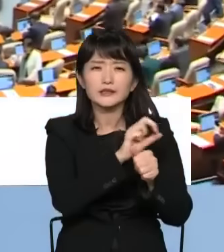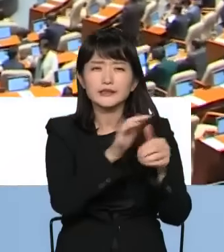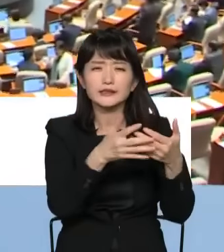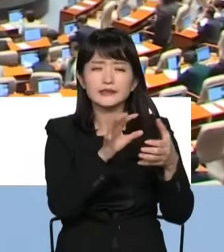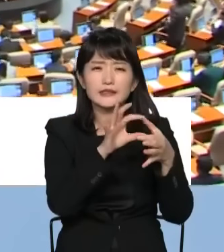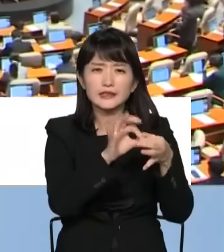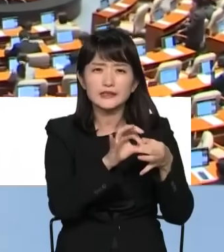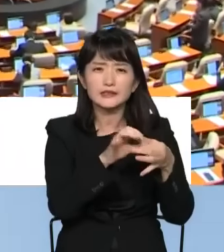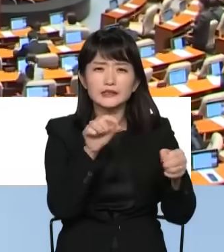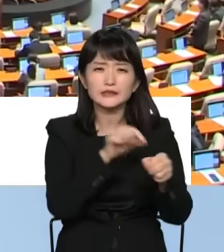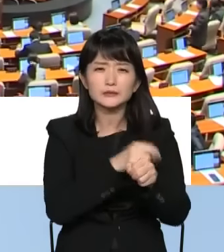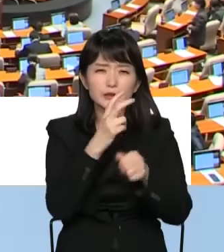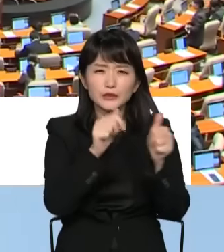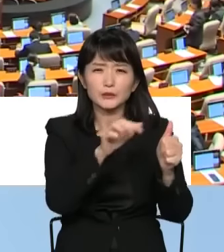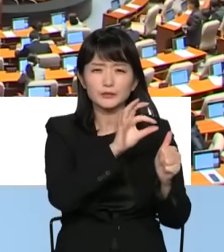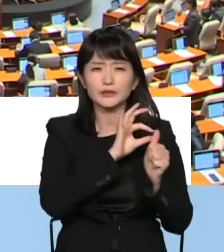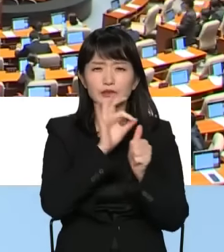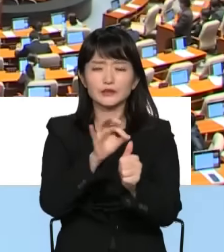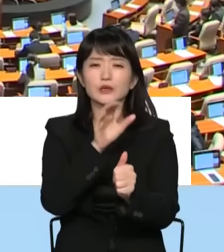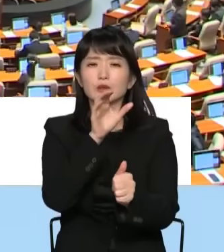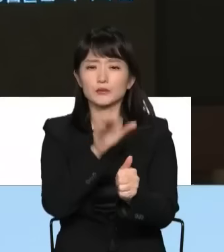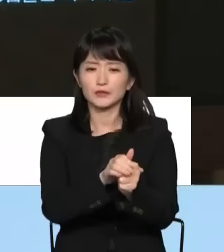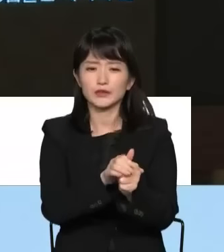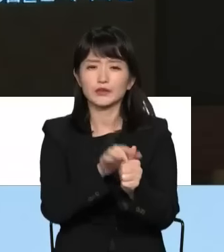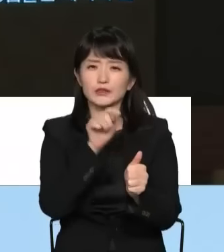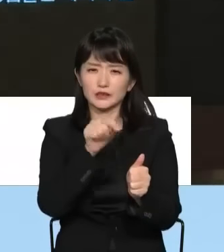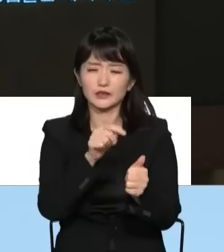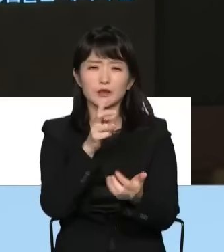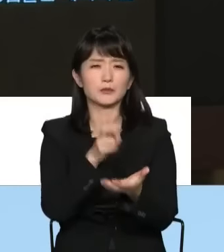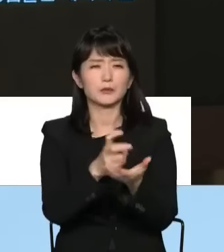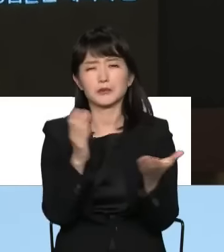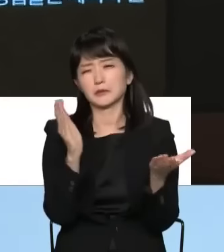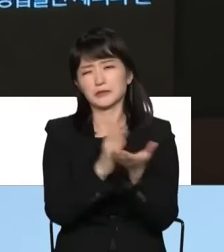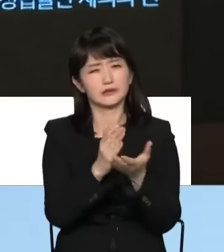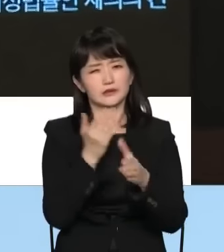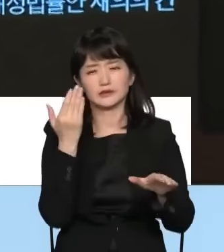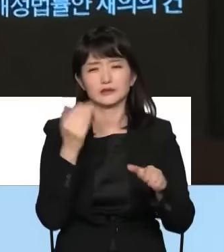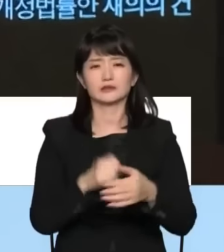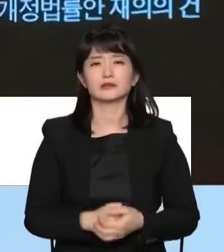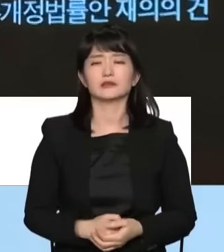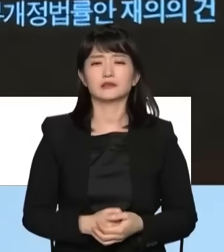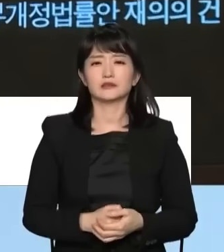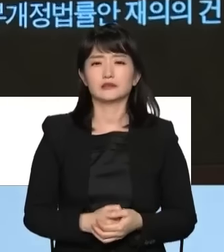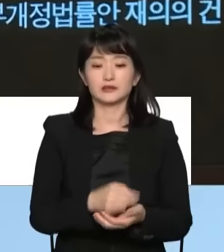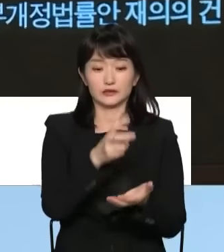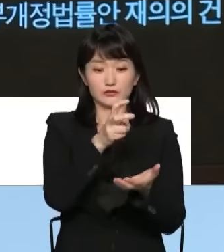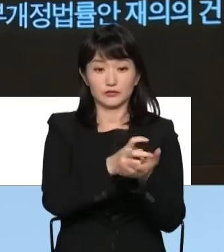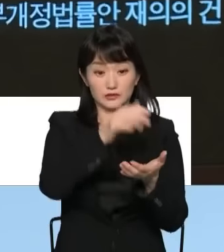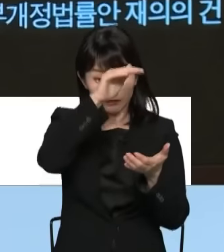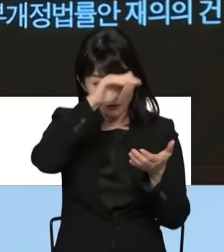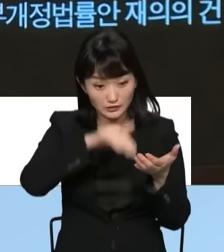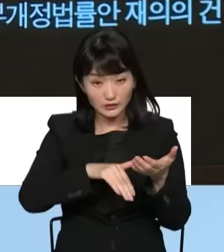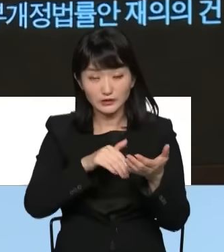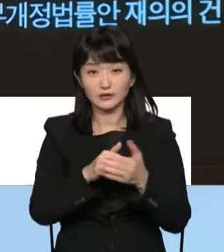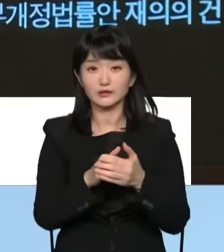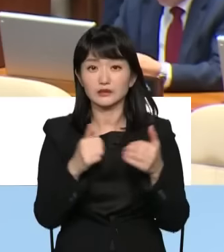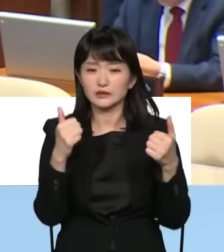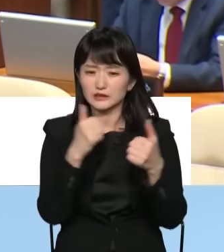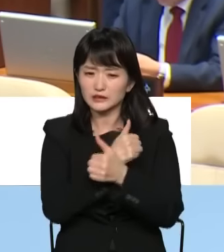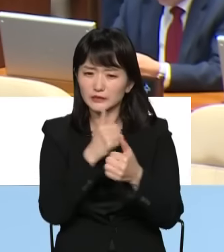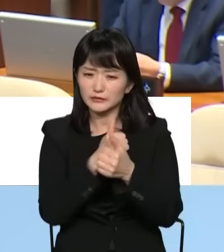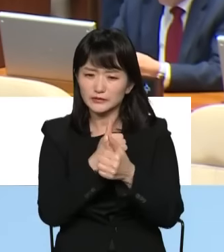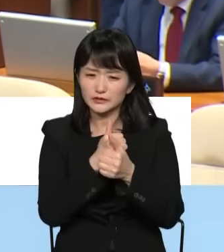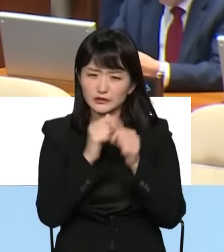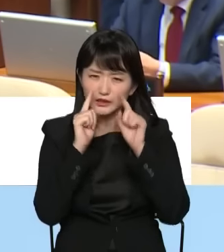검사로 임용될 수 있다는 거 자체가 위연 상권 분립에 위배 되고요 또이 법안에 보면은 인사 의혹 개입